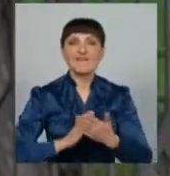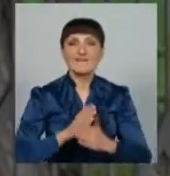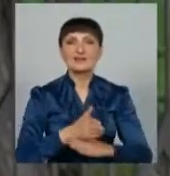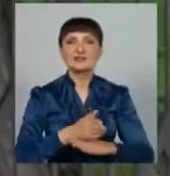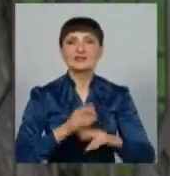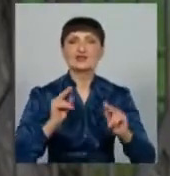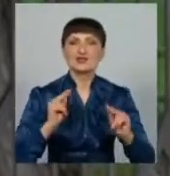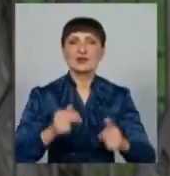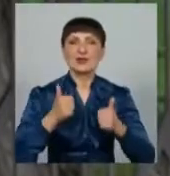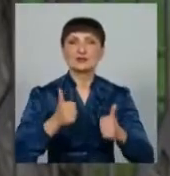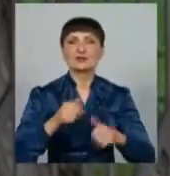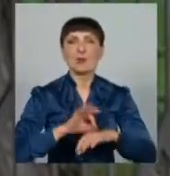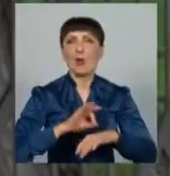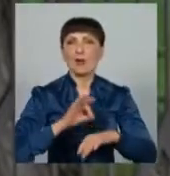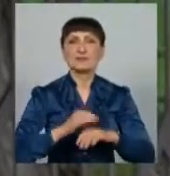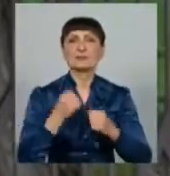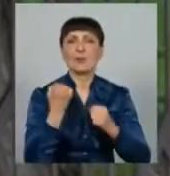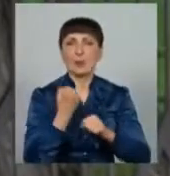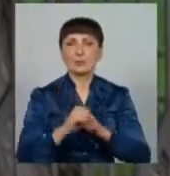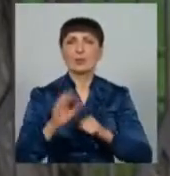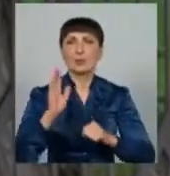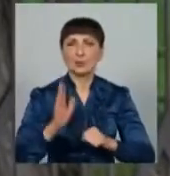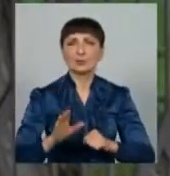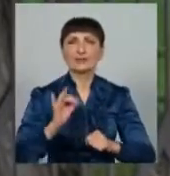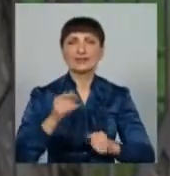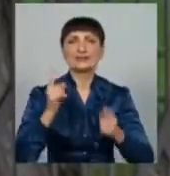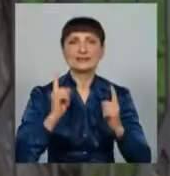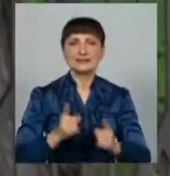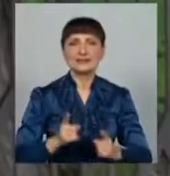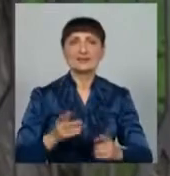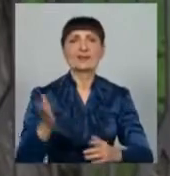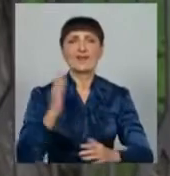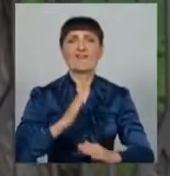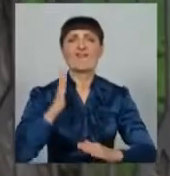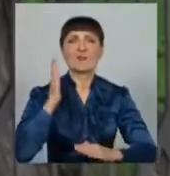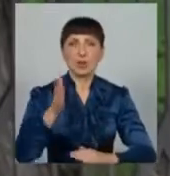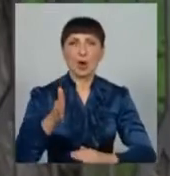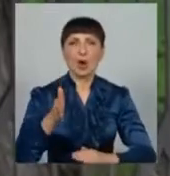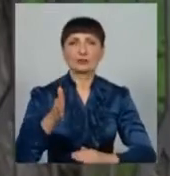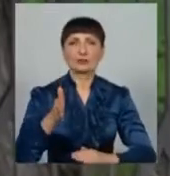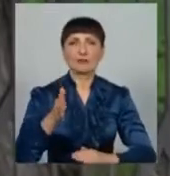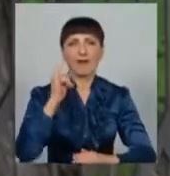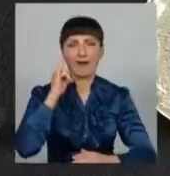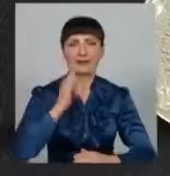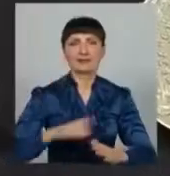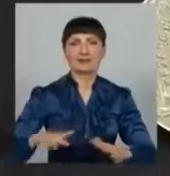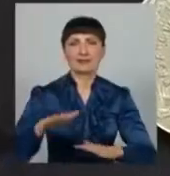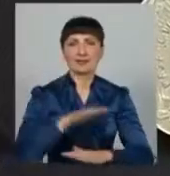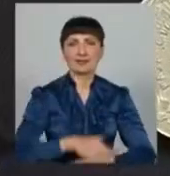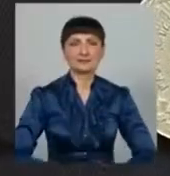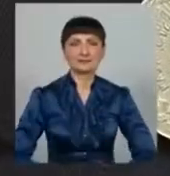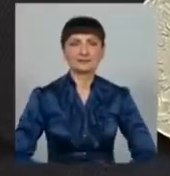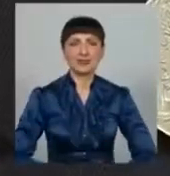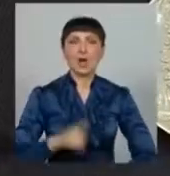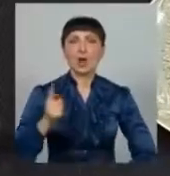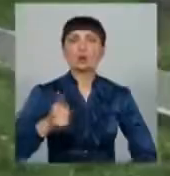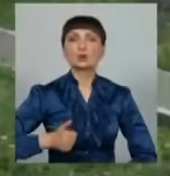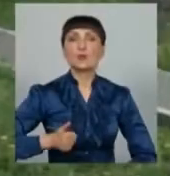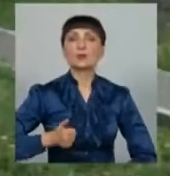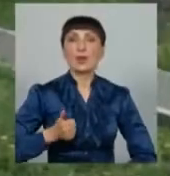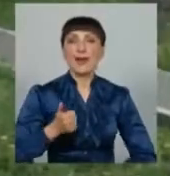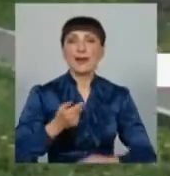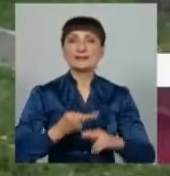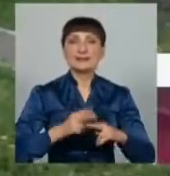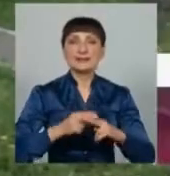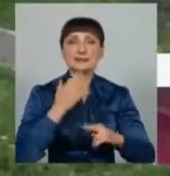из болезней всяких. И действительно, алга, Гульденебер, Казахстан. Тот патриотизм, который у нас